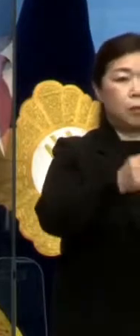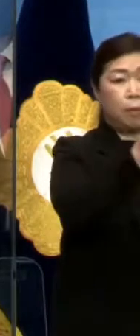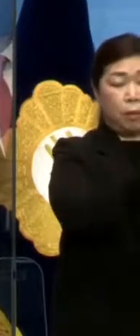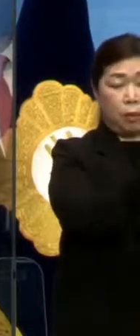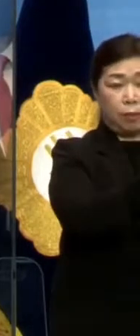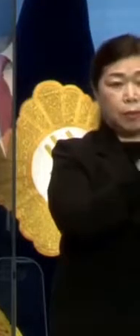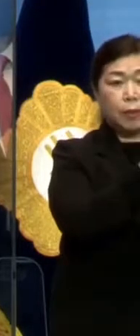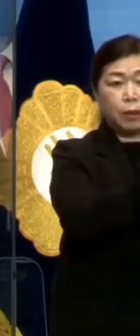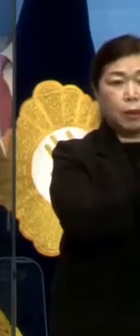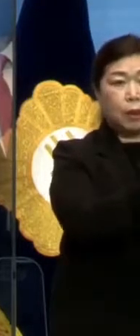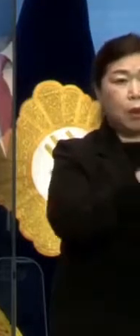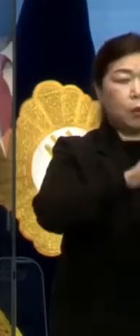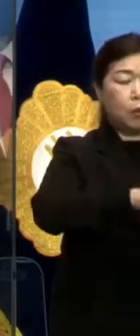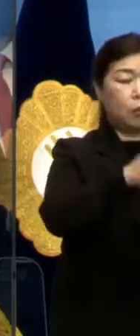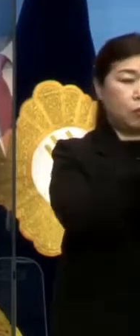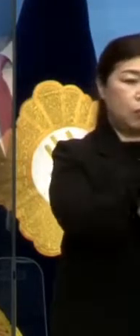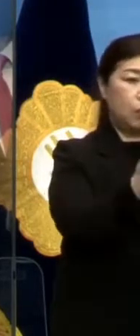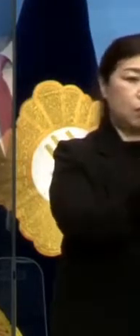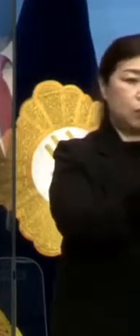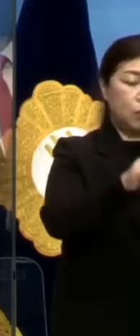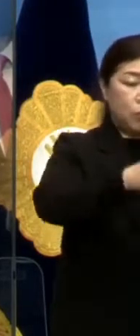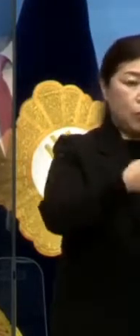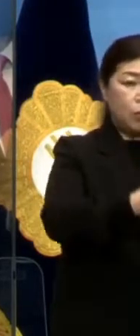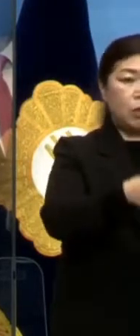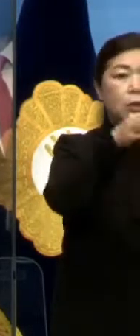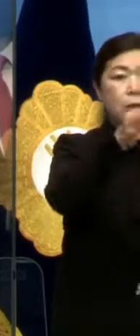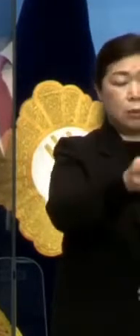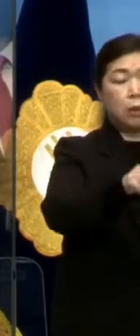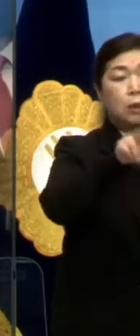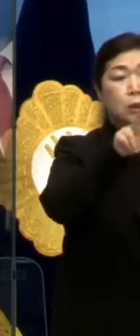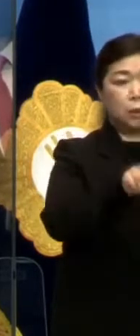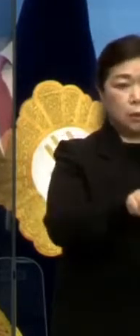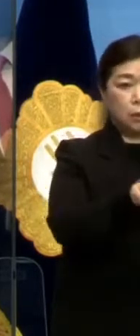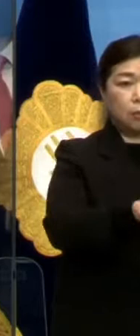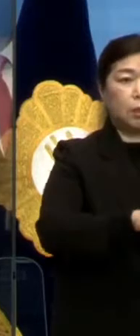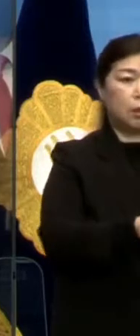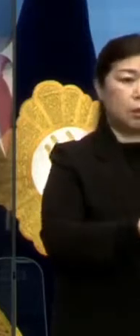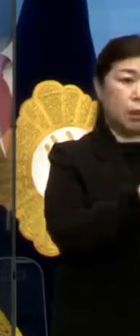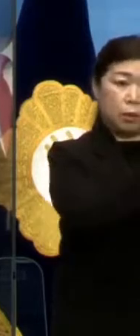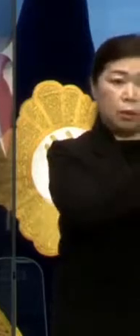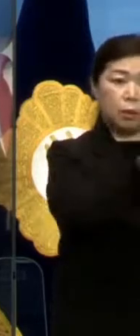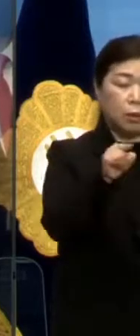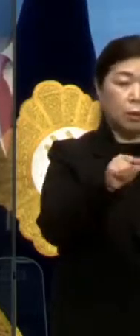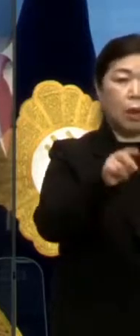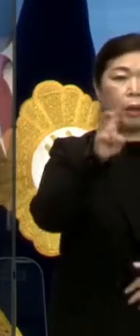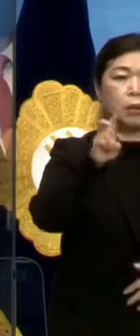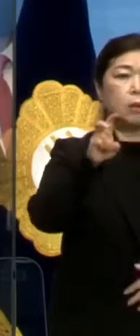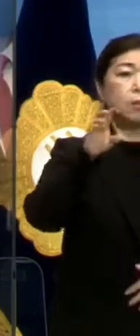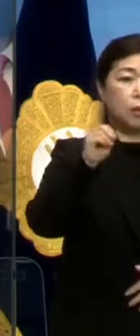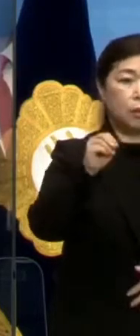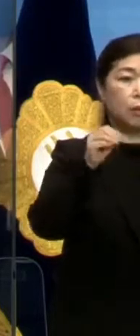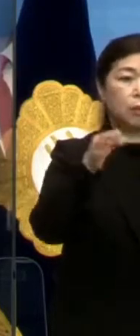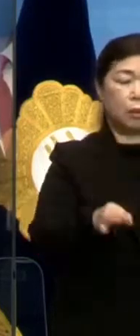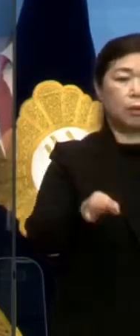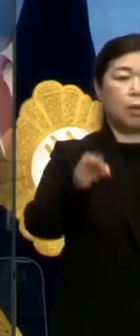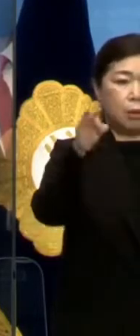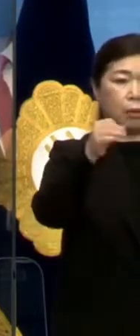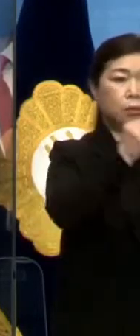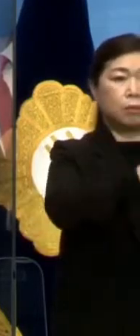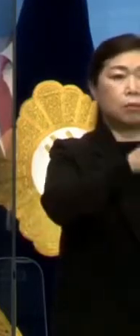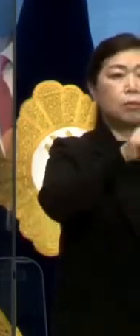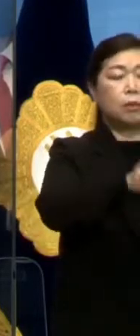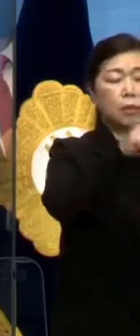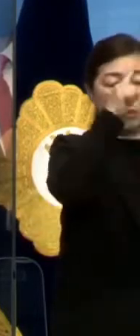청탁금지법상 농수산물 선물 가액을 현행 10만 원에서 20만 원으로 상향할